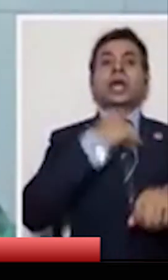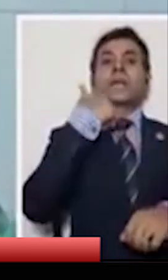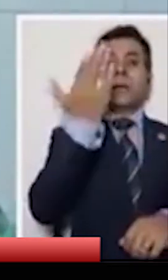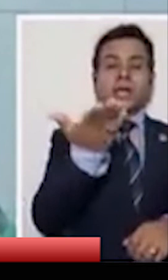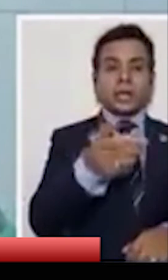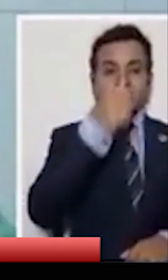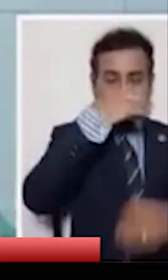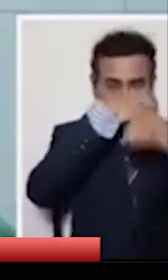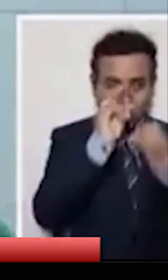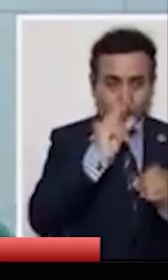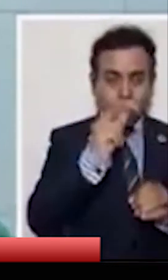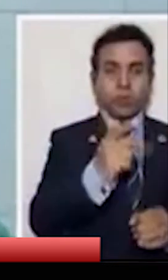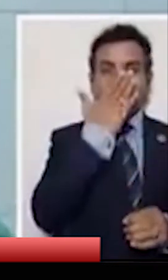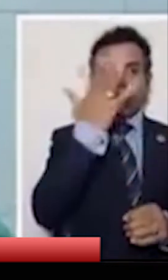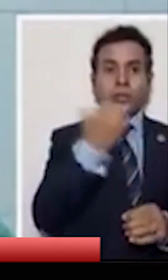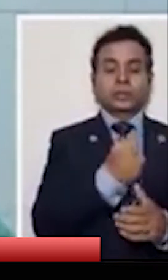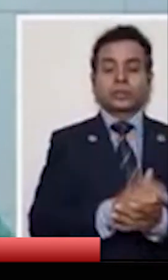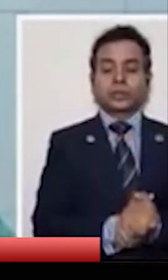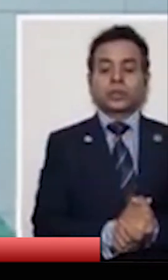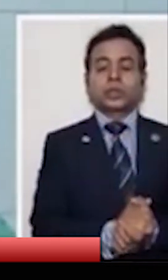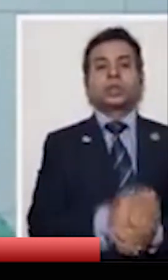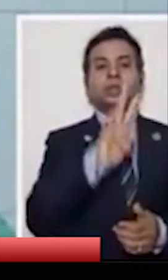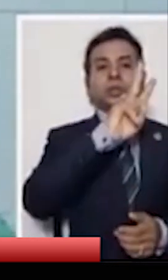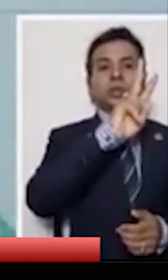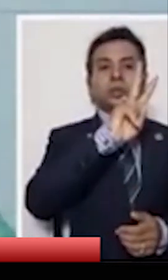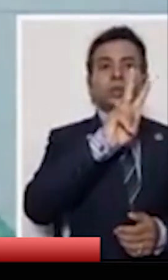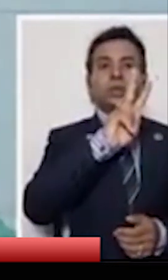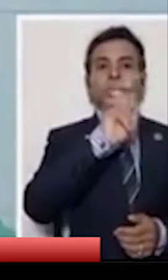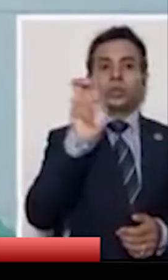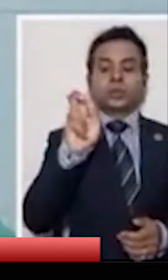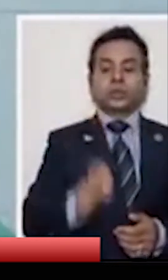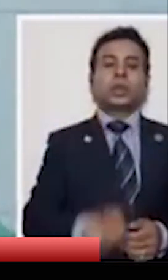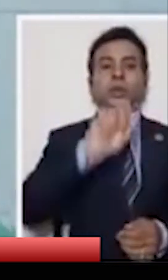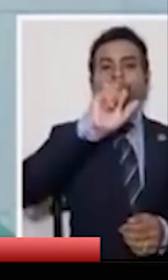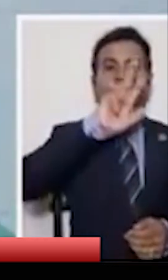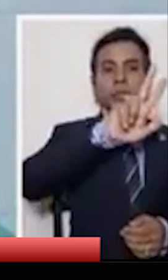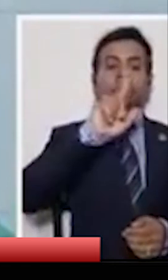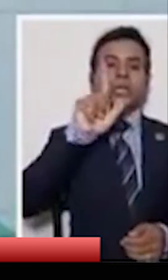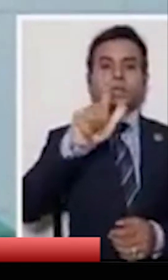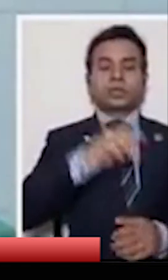২৮৭ জন। এই আমাদের ১০৪১ জন ব্যক্তি শনাক্ত হয়েছে ২৪ ঘন্টায়